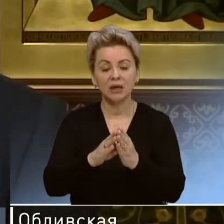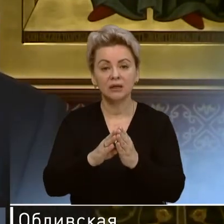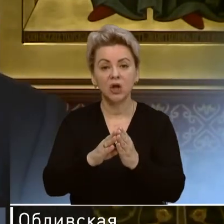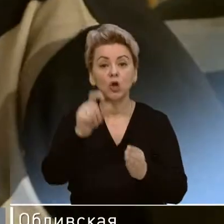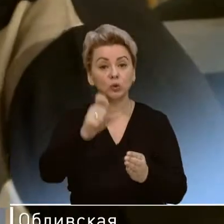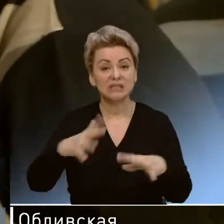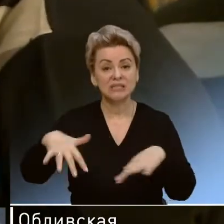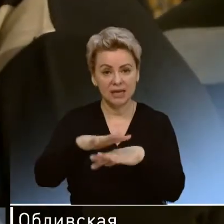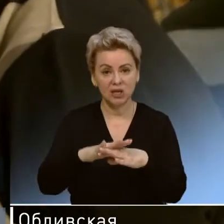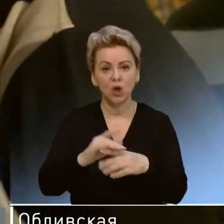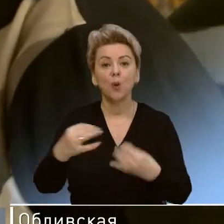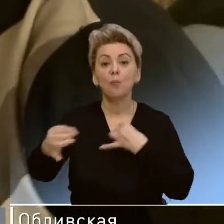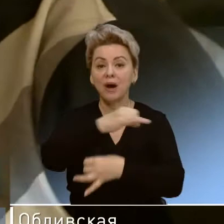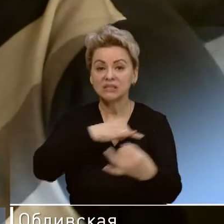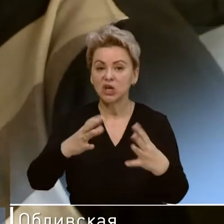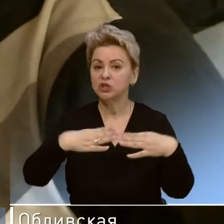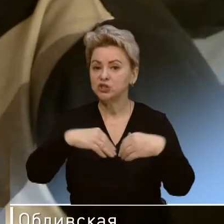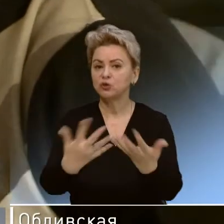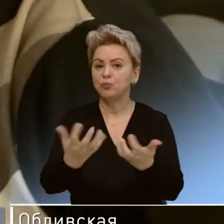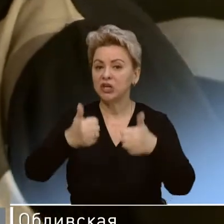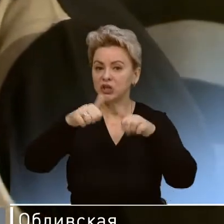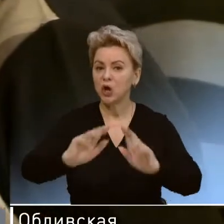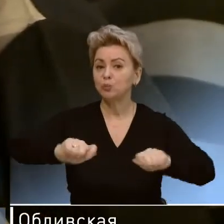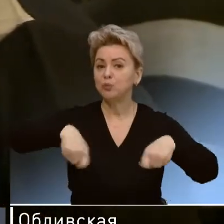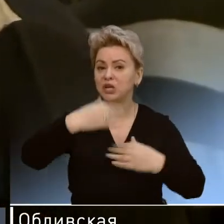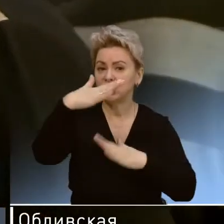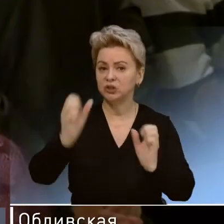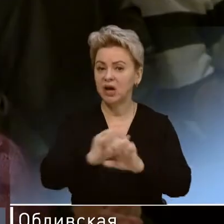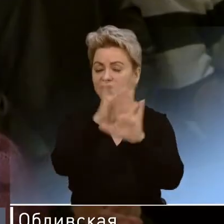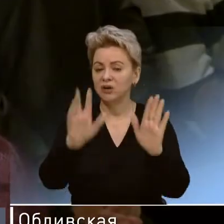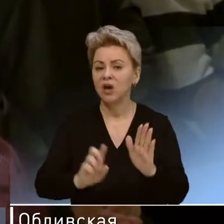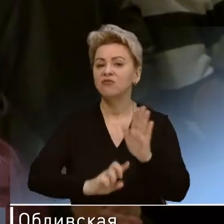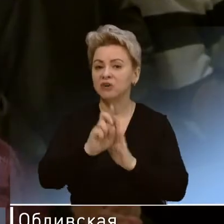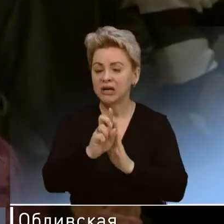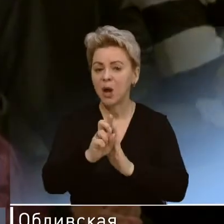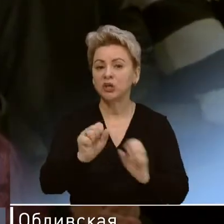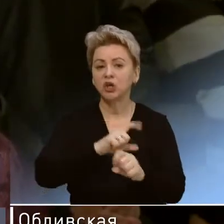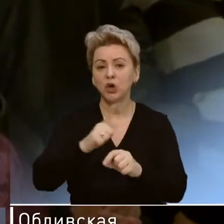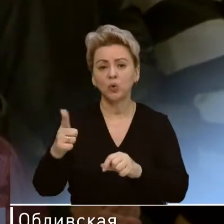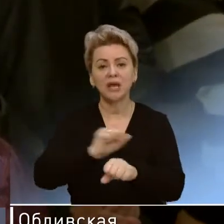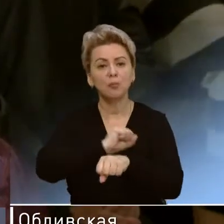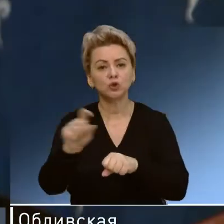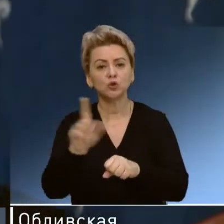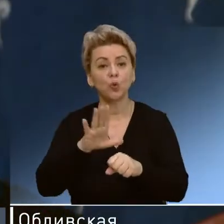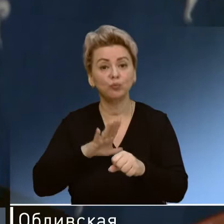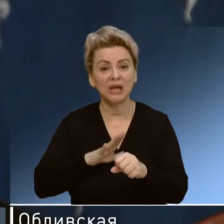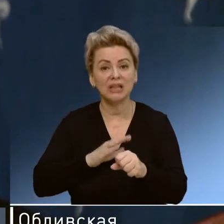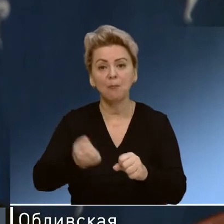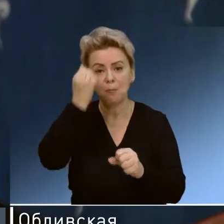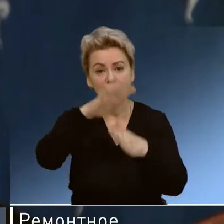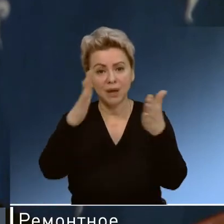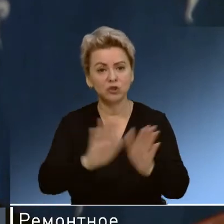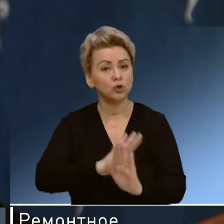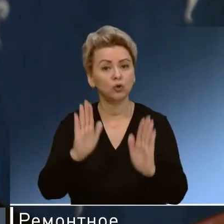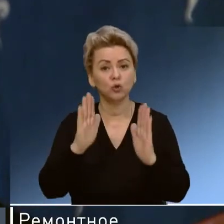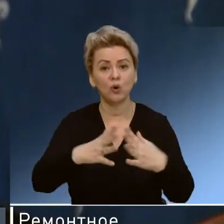единства людей. Посовещавшись с семьей, принял решение передать икону в храм святого Георгия Победоносца, чтобы она была достоянием не только